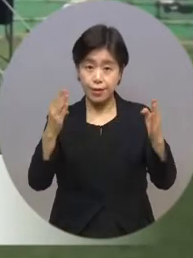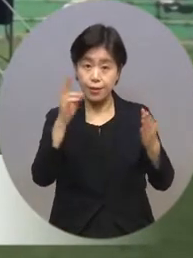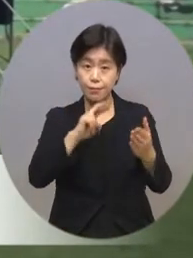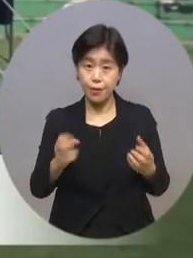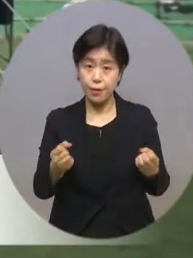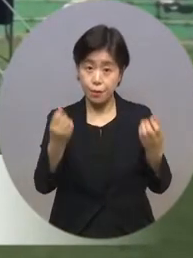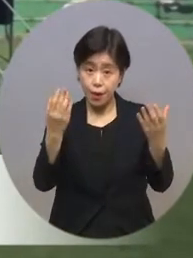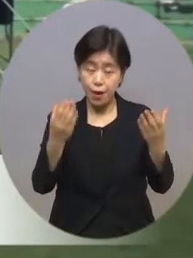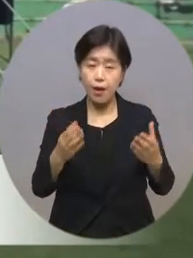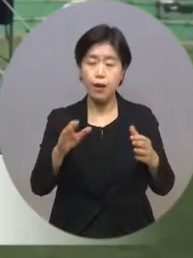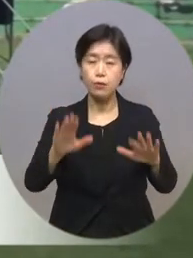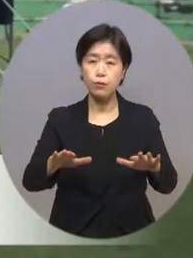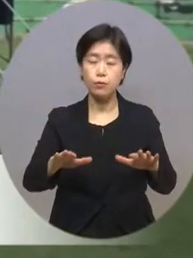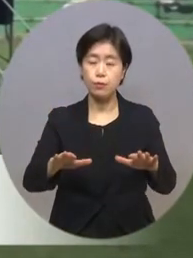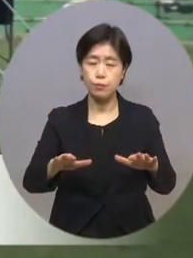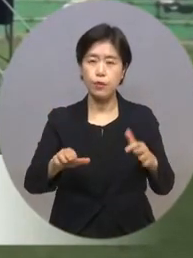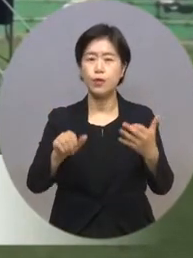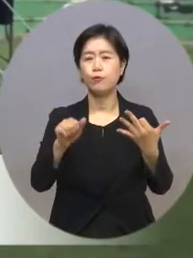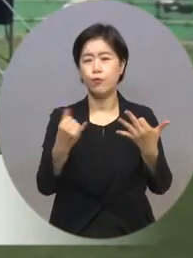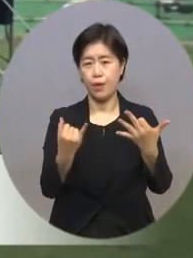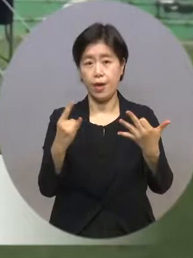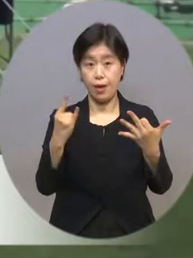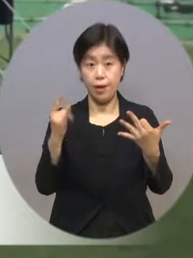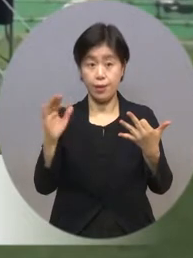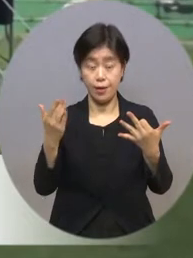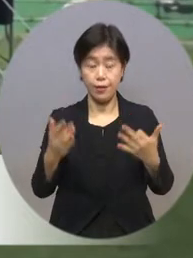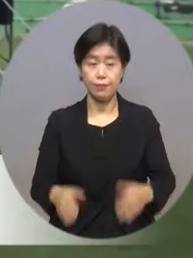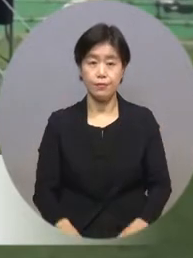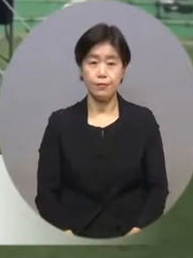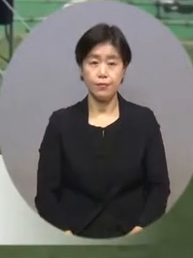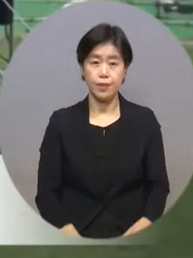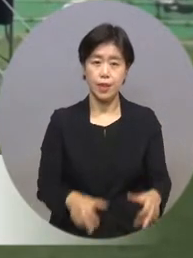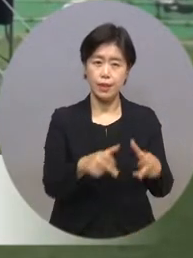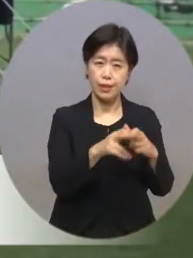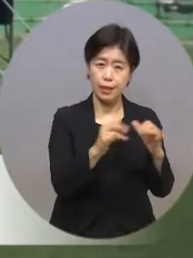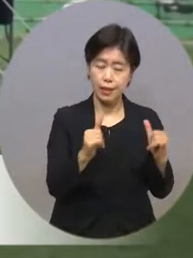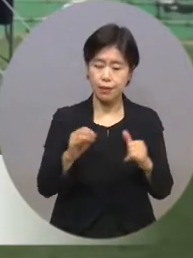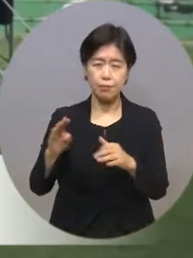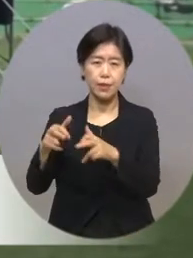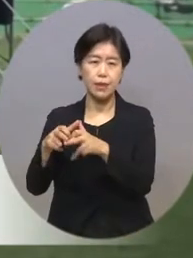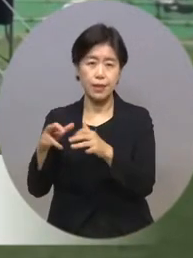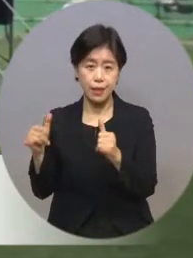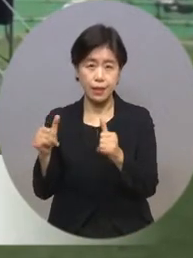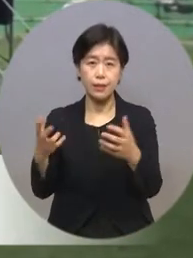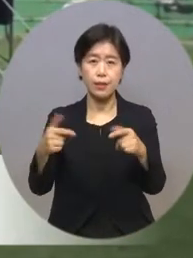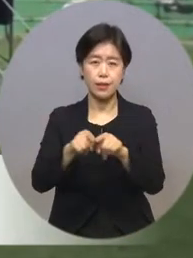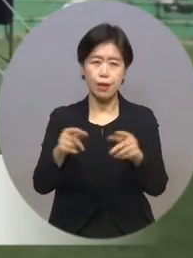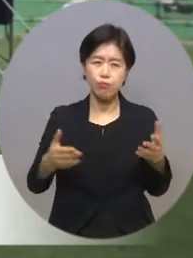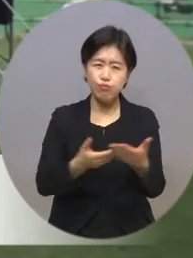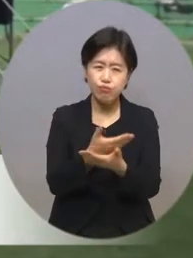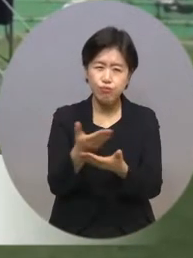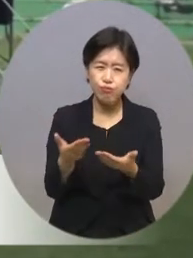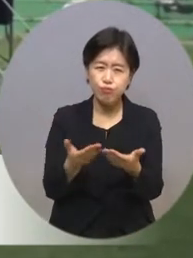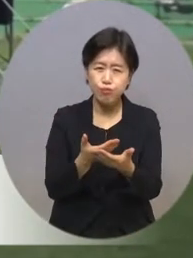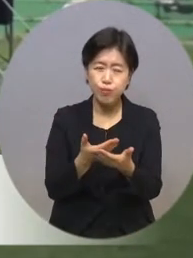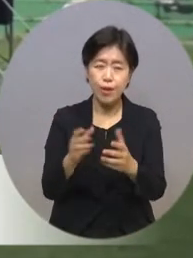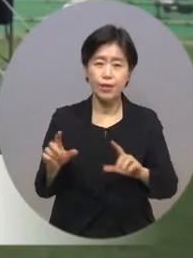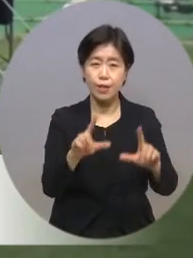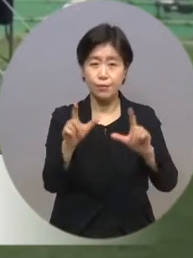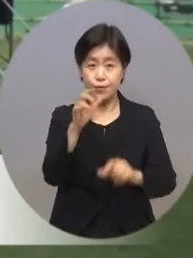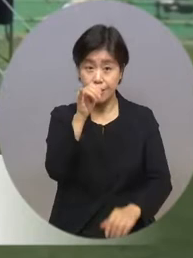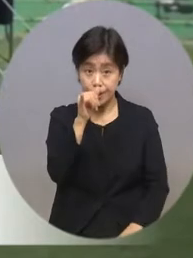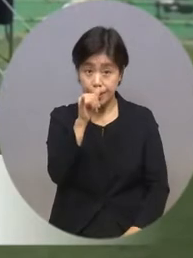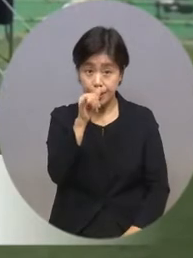벌써 열 아홉번째 를 맞이했는데 요 장애인과 비장애인이 함께 어우러져서 살 수 있는